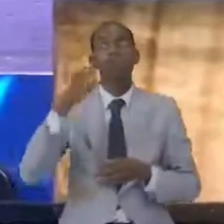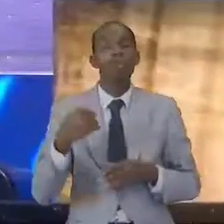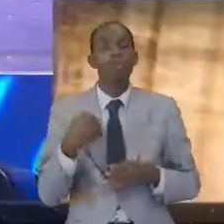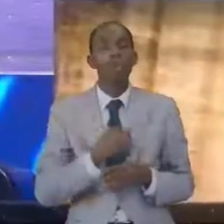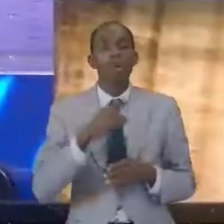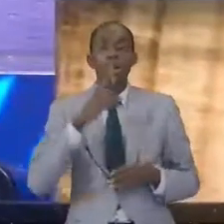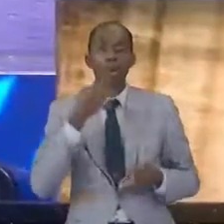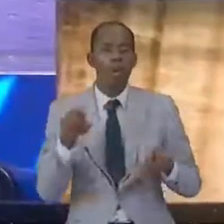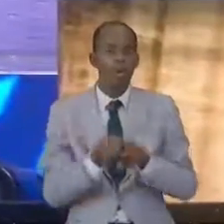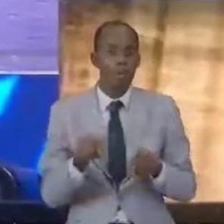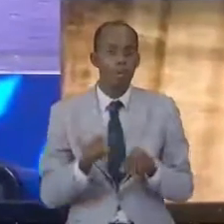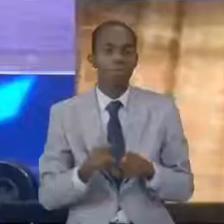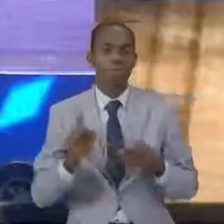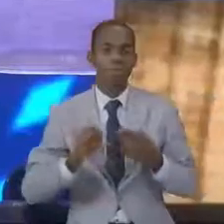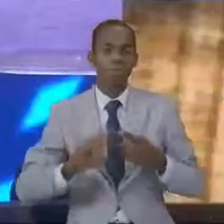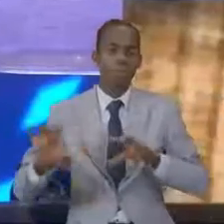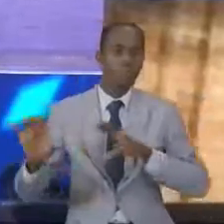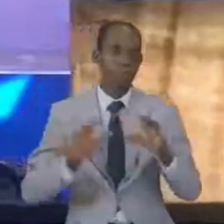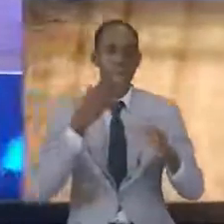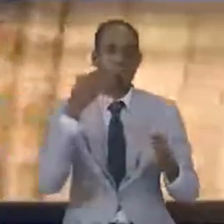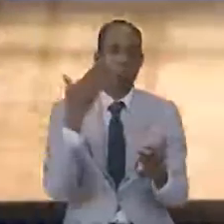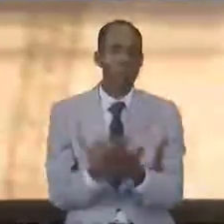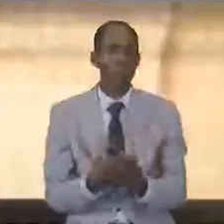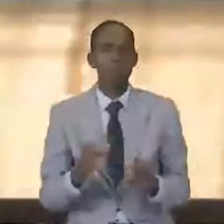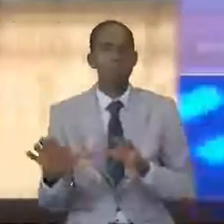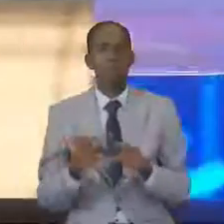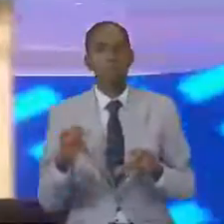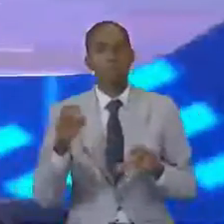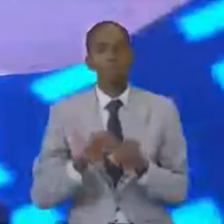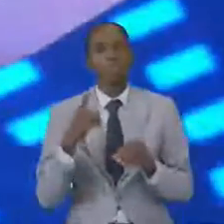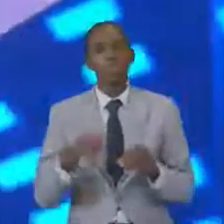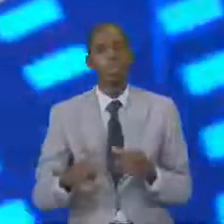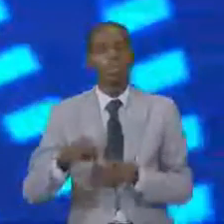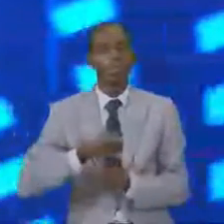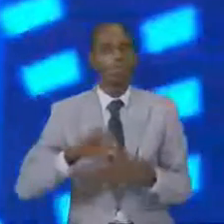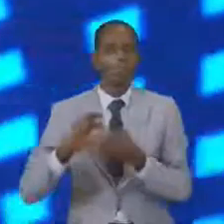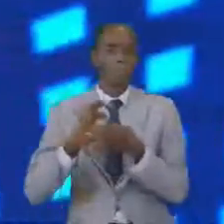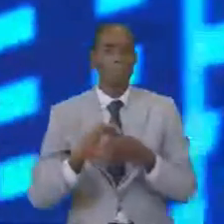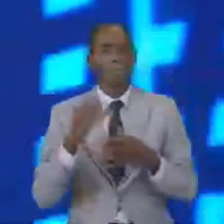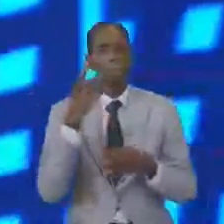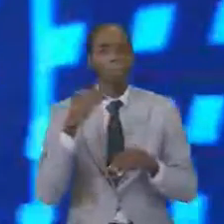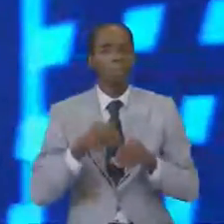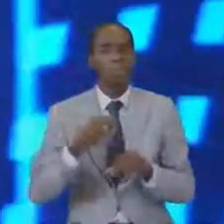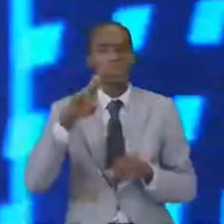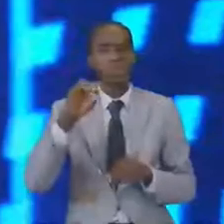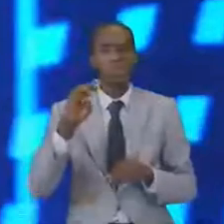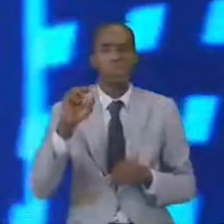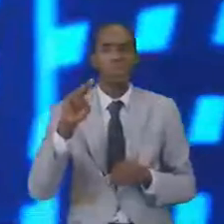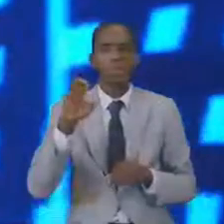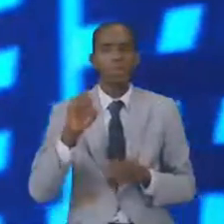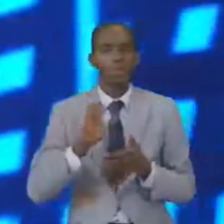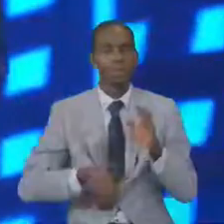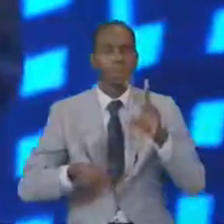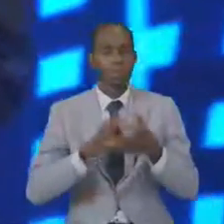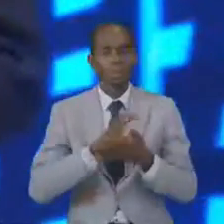engagés à faire le bien dans la communion dans romain chapitre 2 verset 7 romain